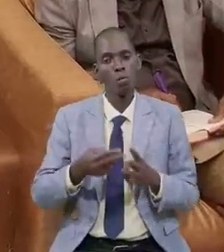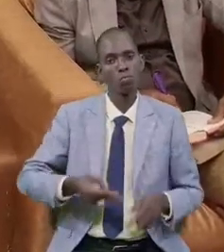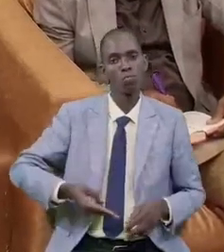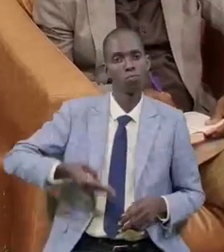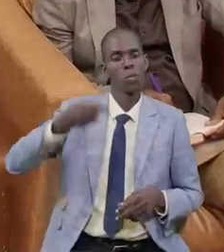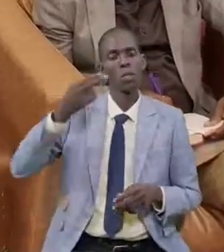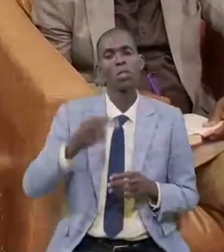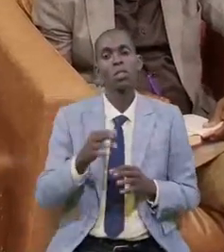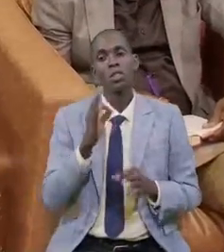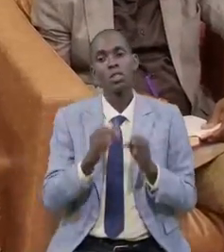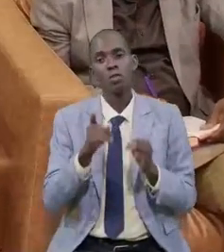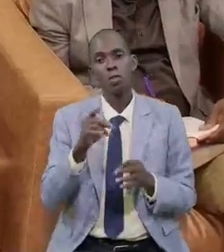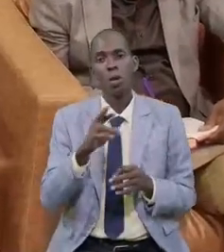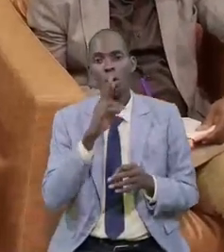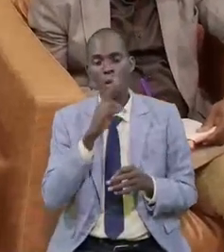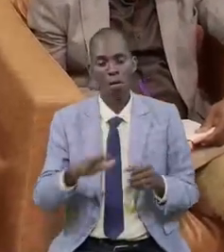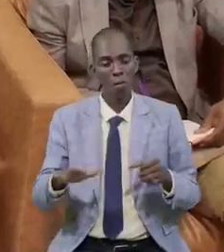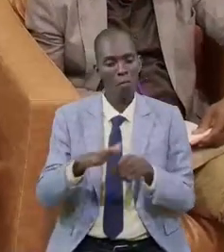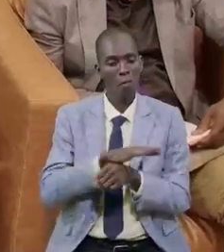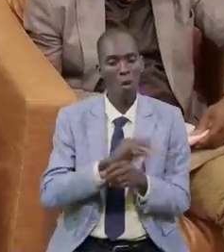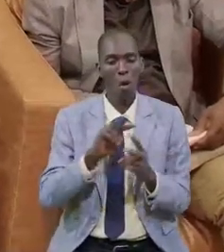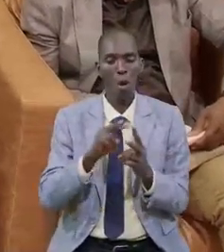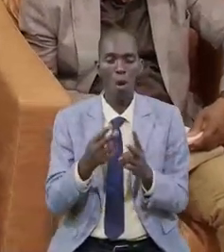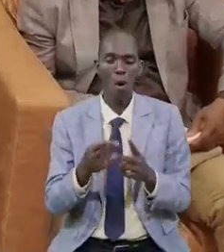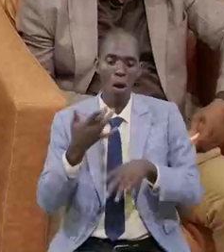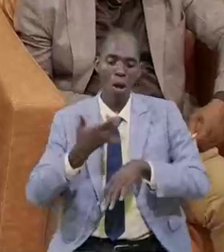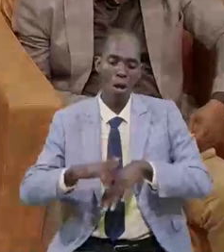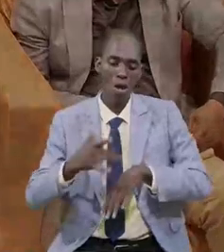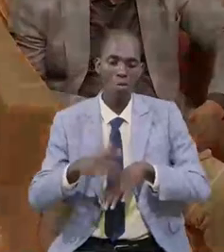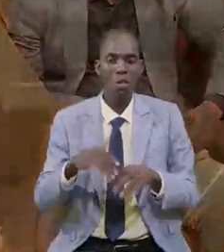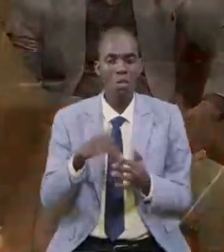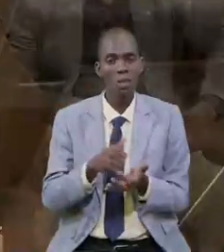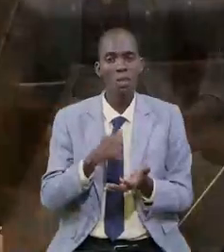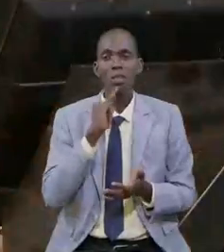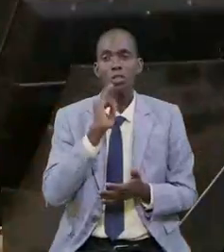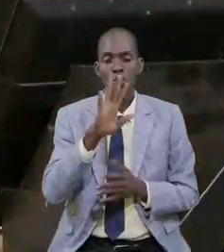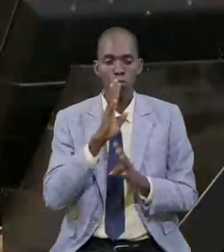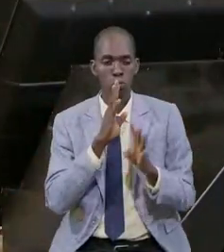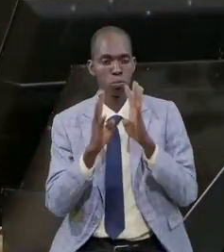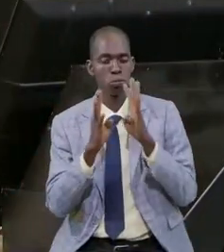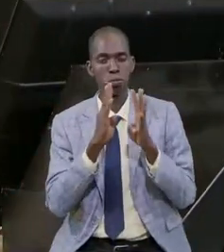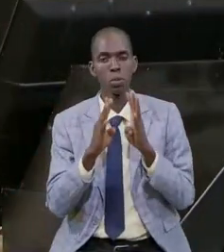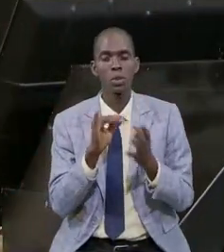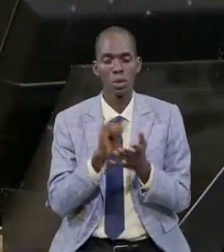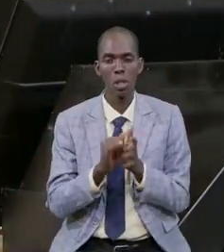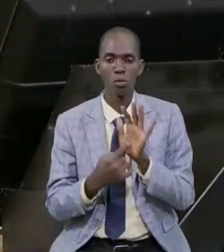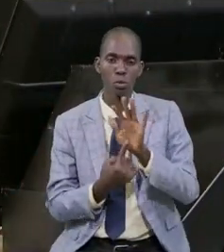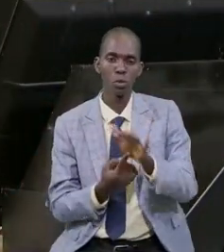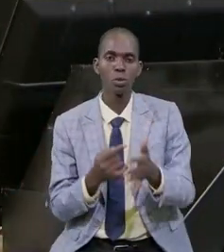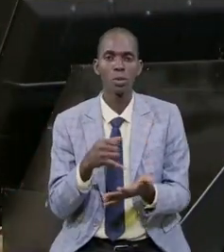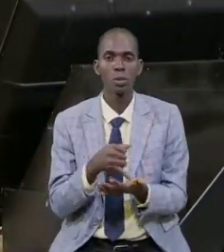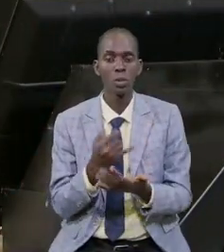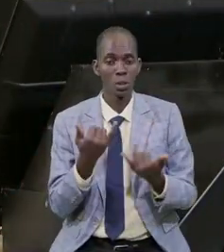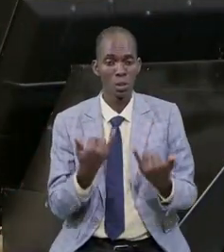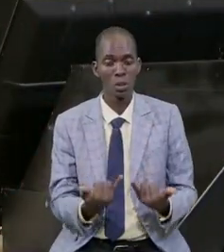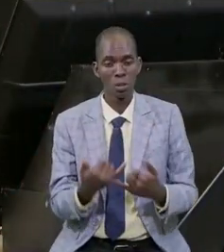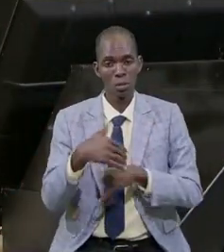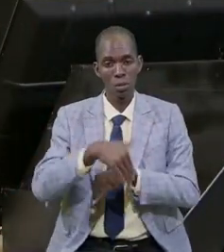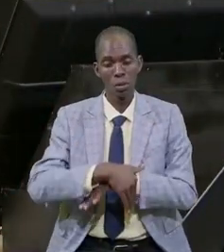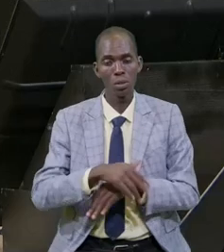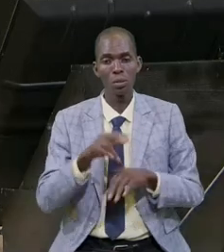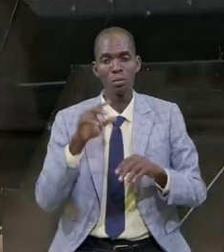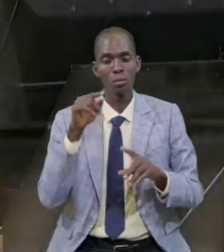vous êtes vide. C'est la langue qui révèle tout. C'est pourquoi nous voyons ceci. Nous allons voir